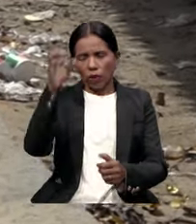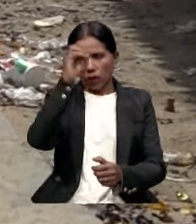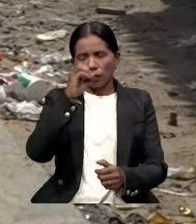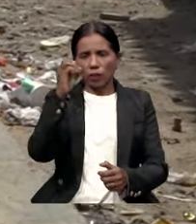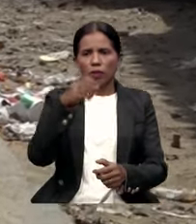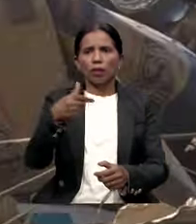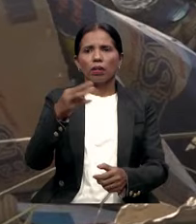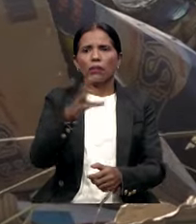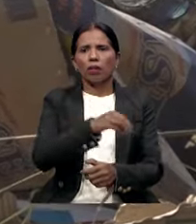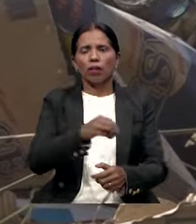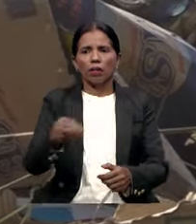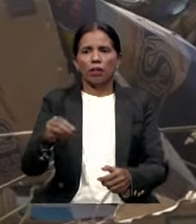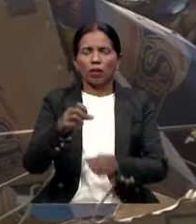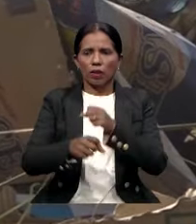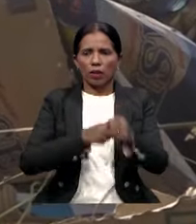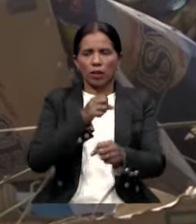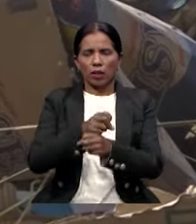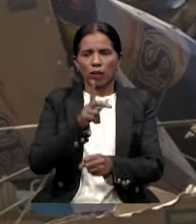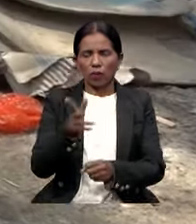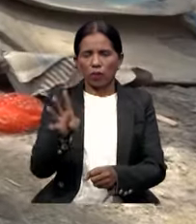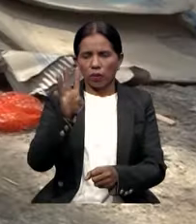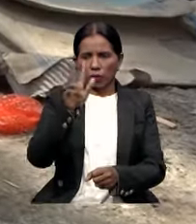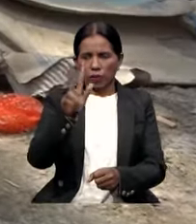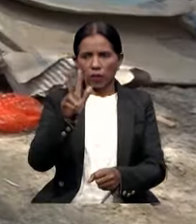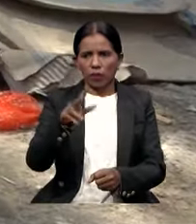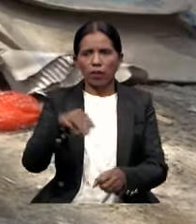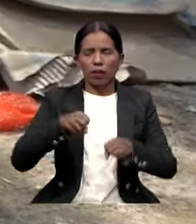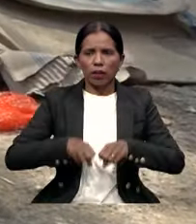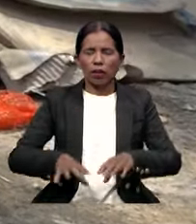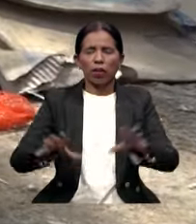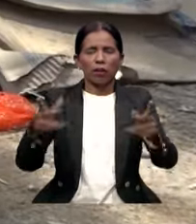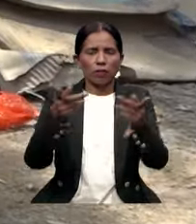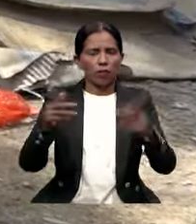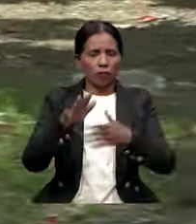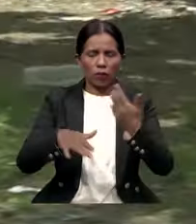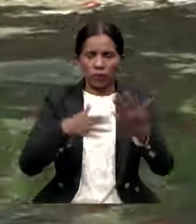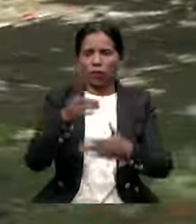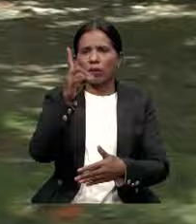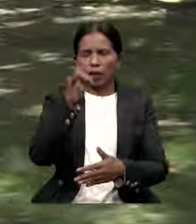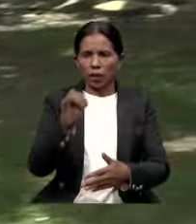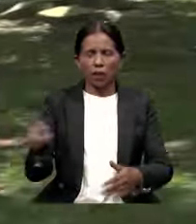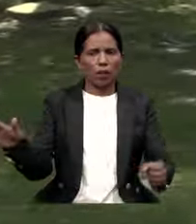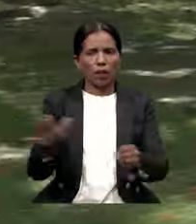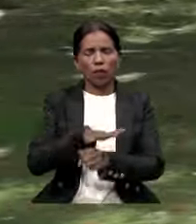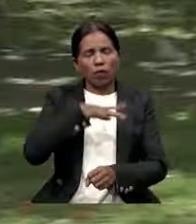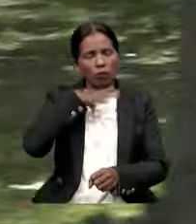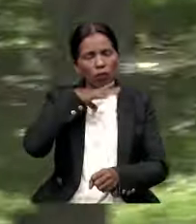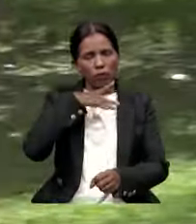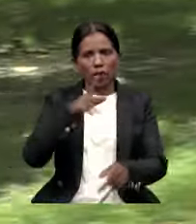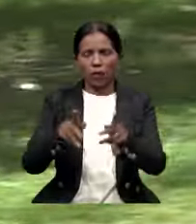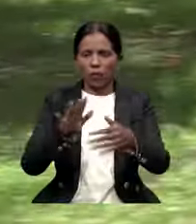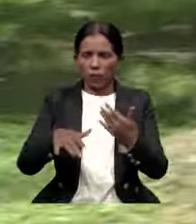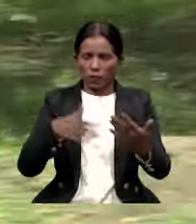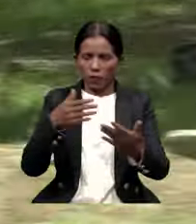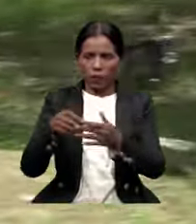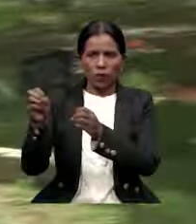terenu durante virus natal tina rihun rua rono lori sintolu tasi ibu jardin sira ya kapital dili na kon holisho nebe komunidade rasik